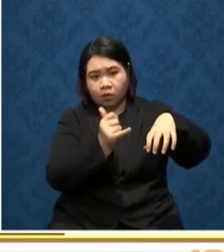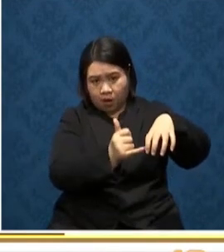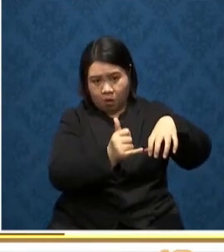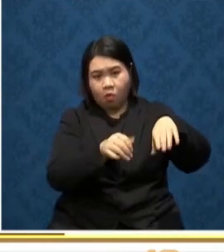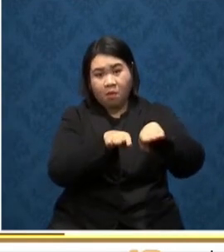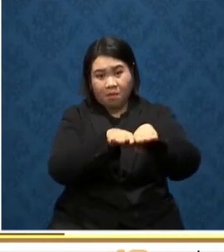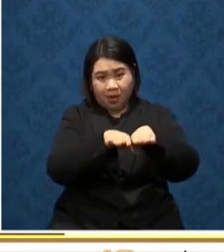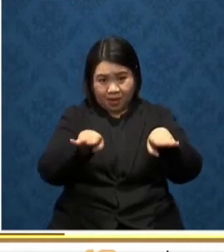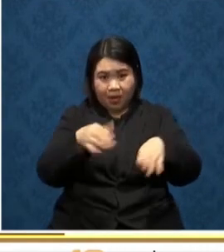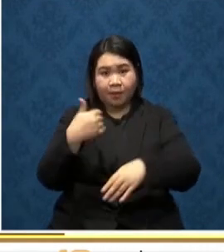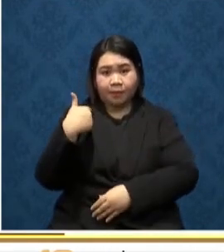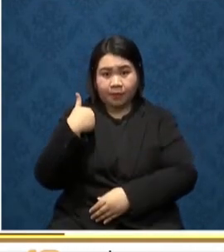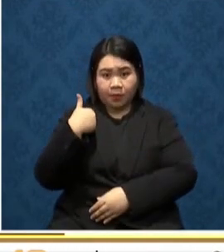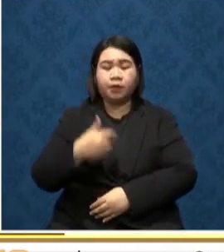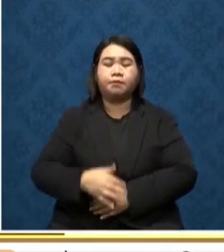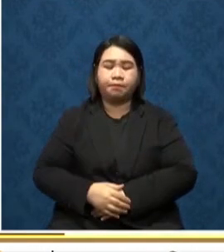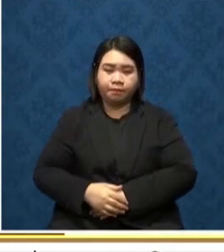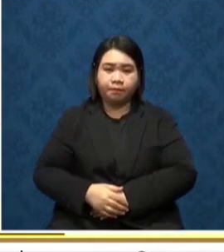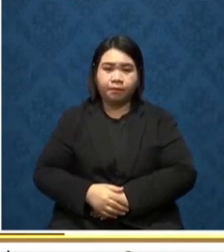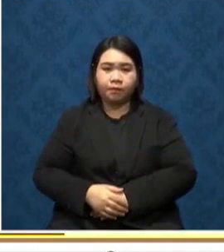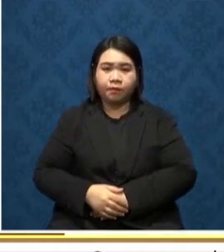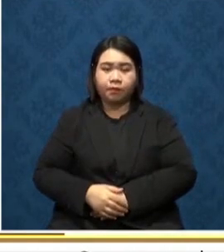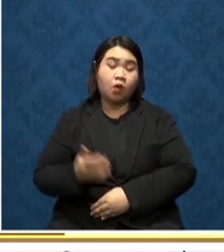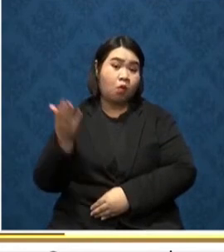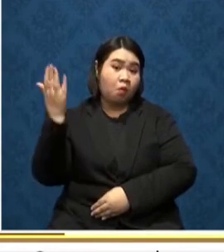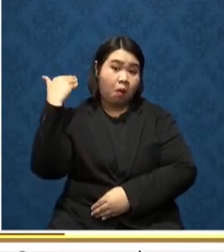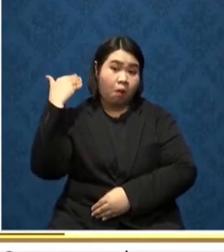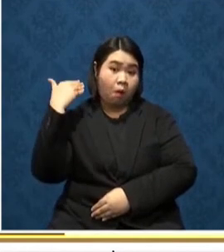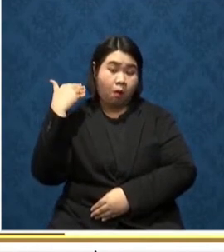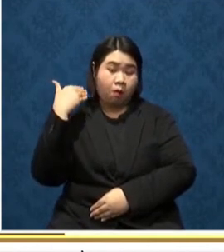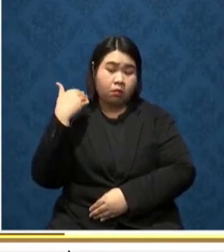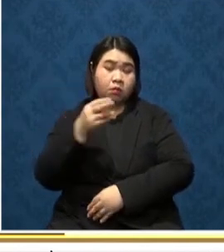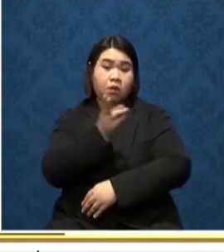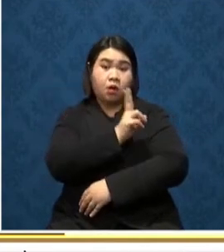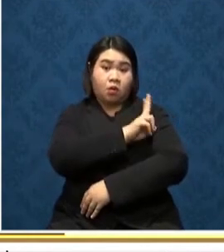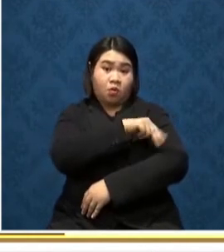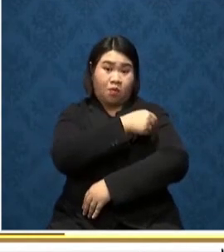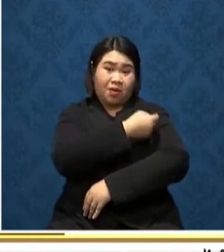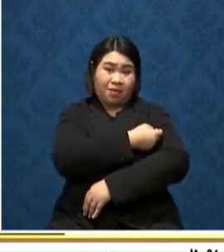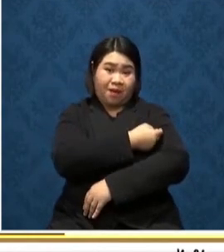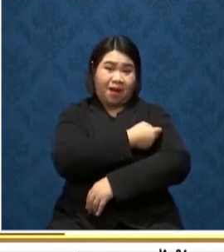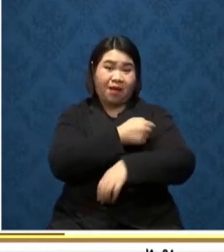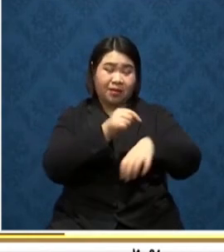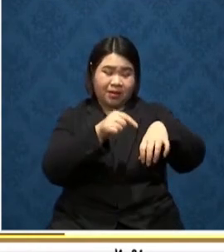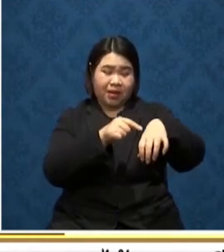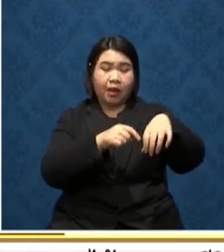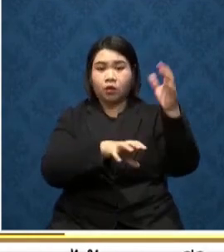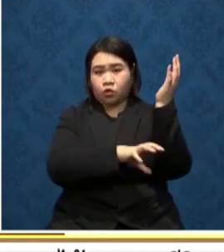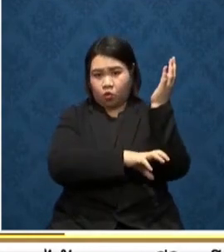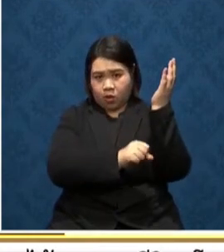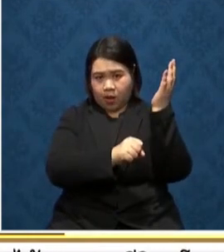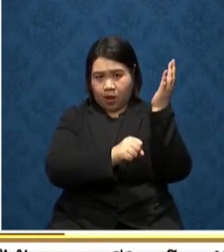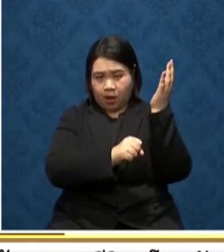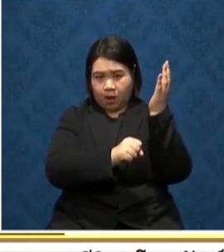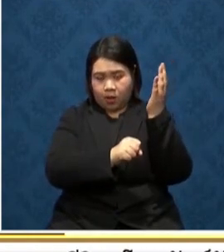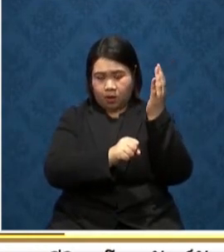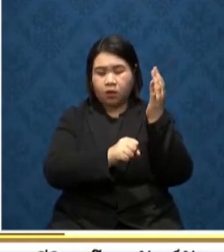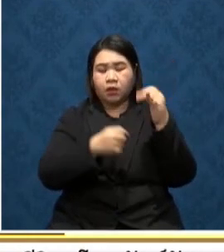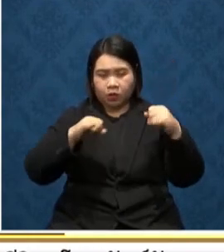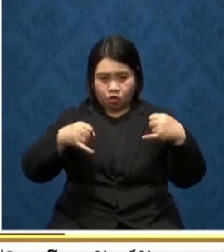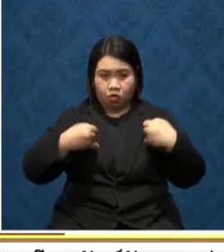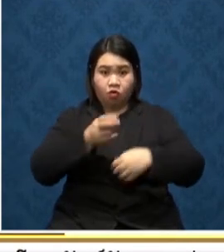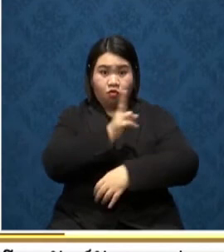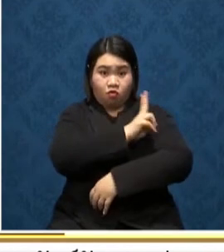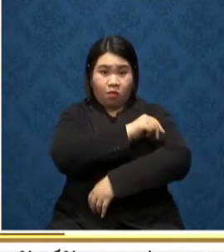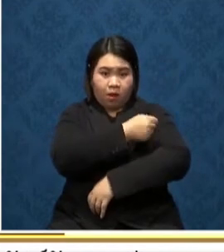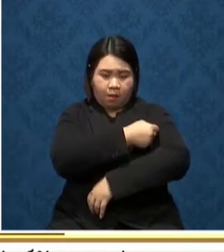รถฐานนะครับอย่างที่ผ่านมา พูดมีการอดี พูดมกโงบาลยหดสงคลาเคยทำหนัสือขอบคุณมยยงผม